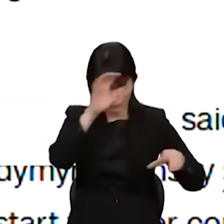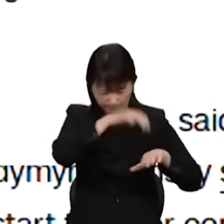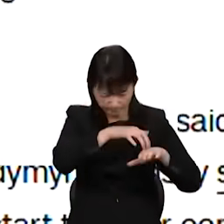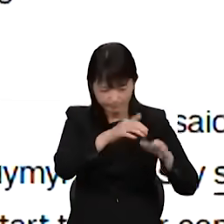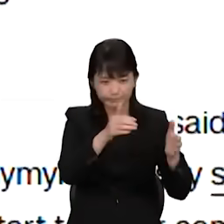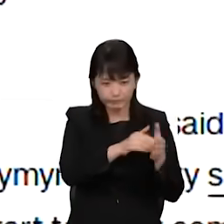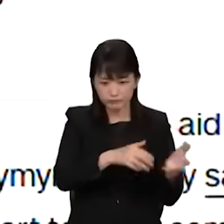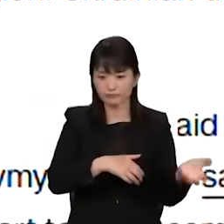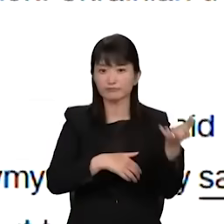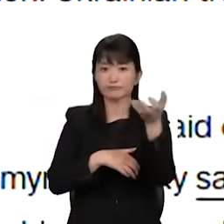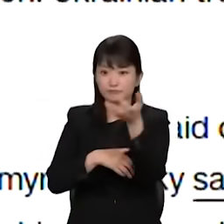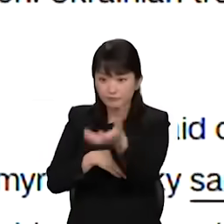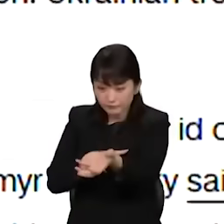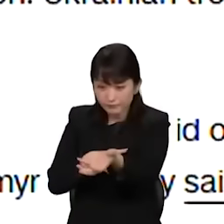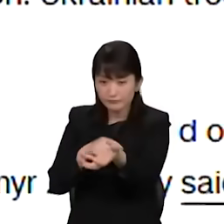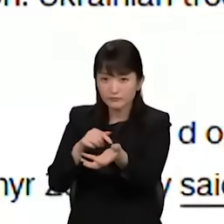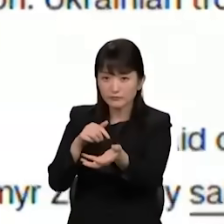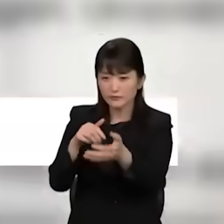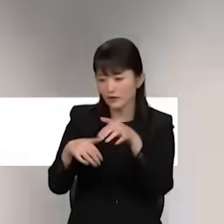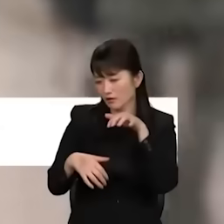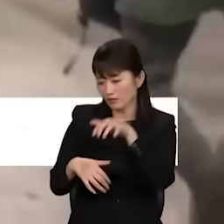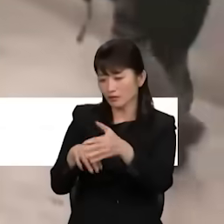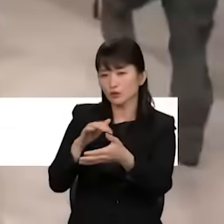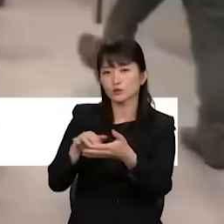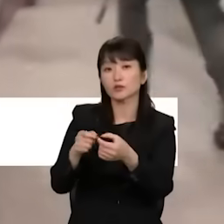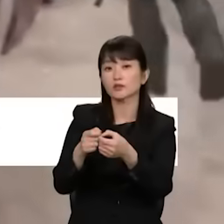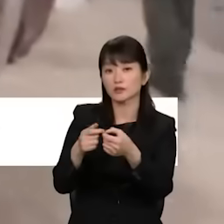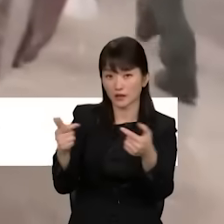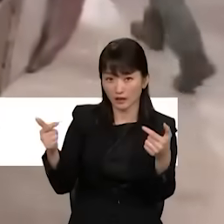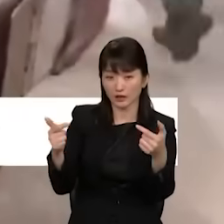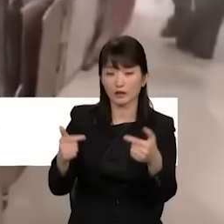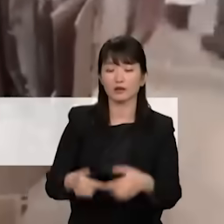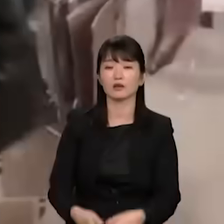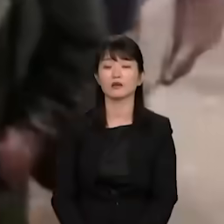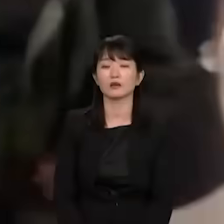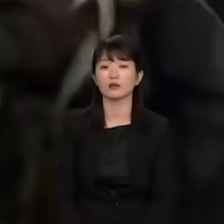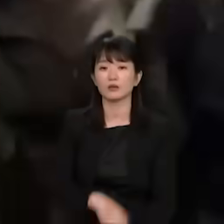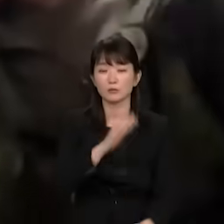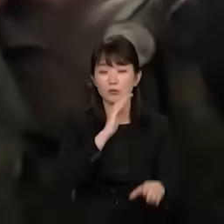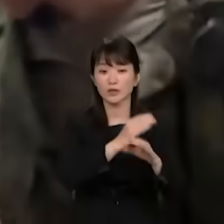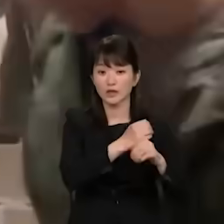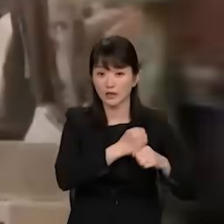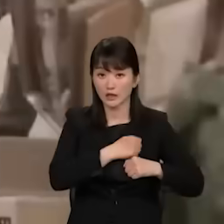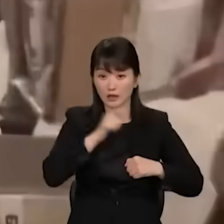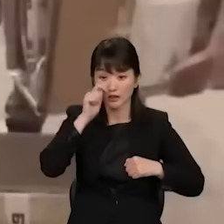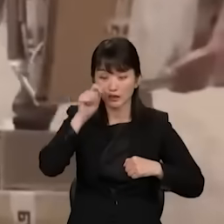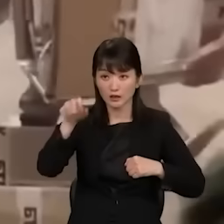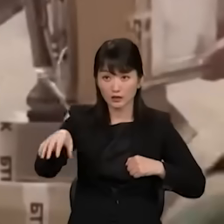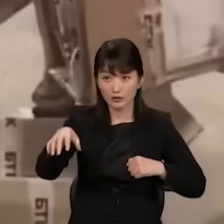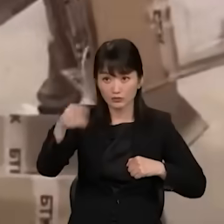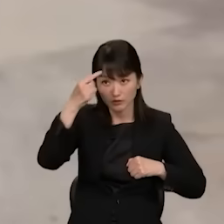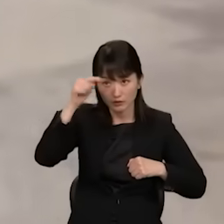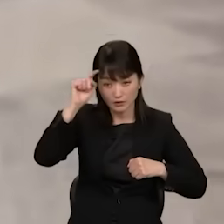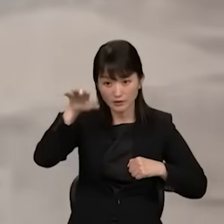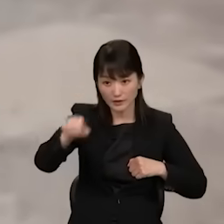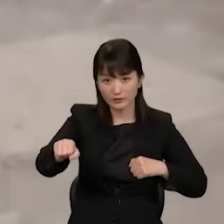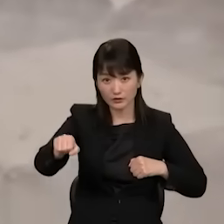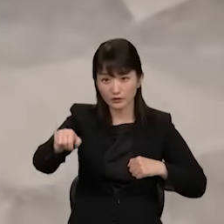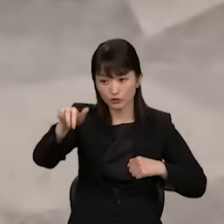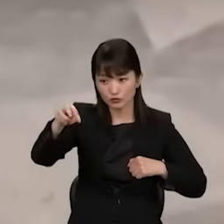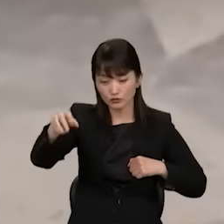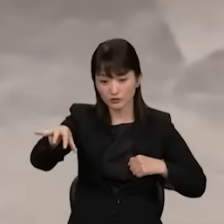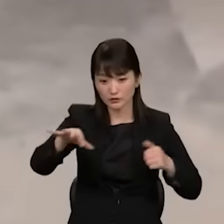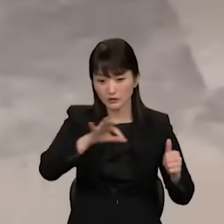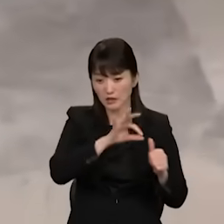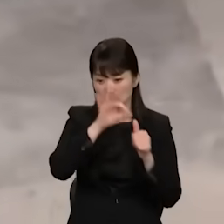최전선으로 이동하면 침투 병력이 늘어날 것이란 전망도 내놨습니다. 북한군이 우크라이나의 러시아 점령지 쿠르스크에